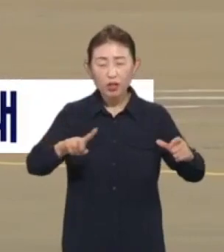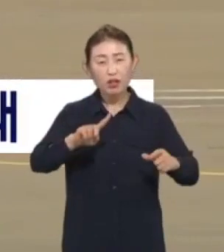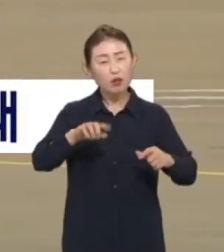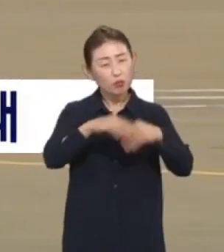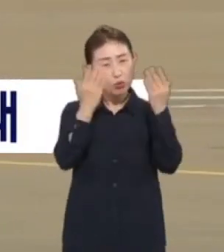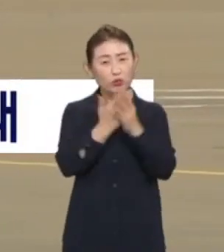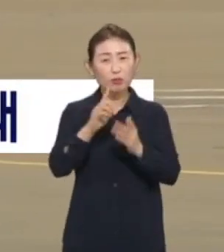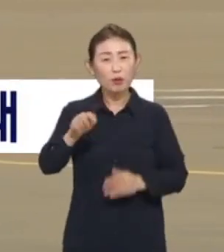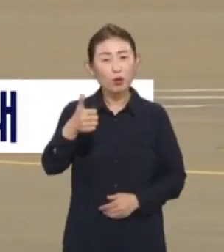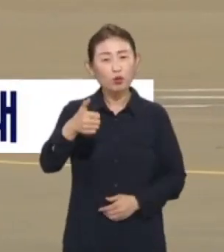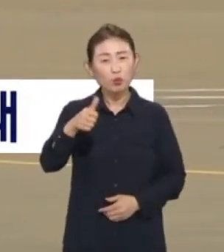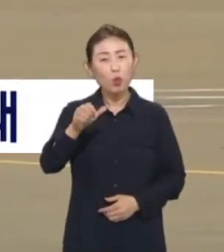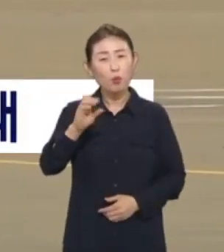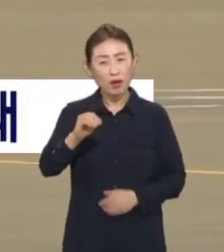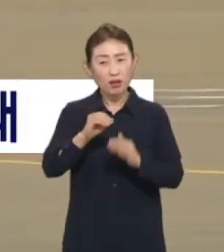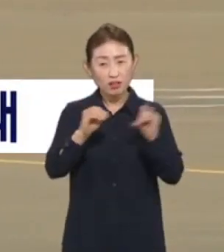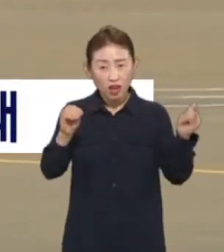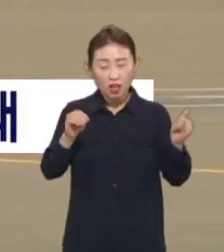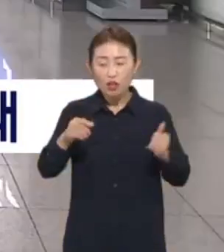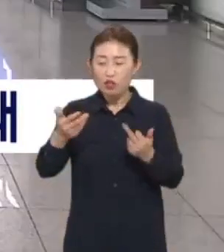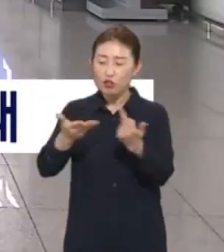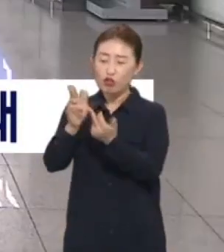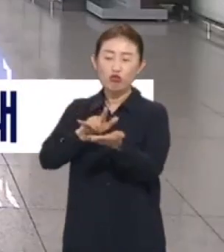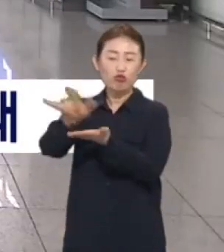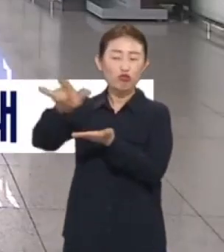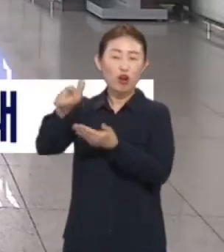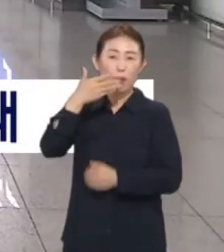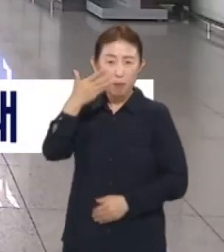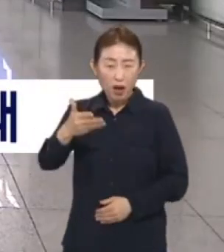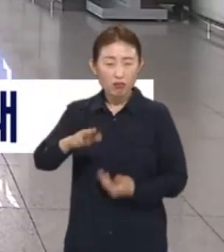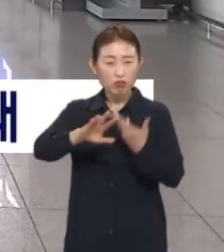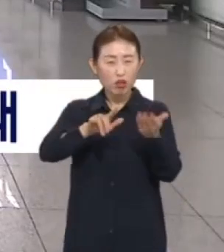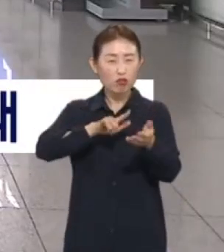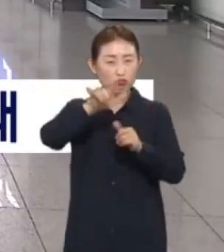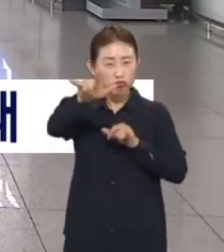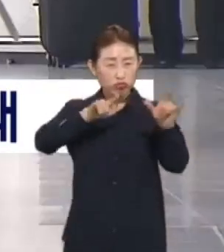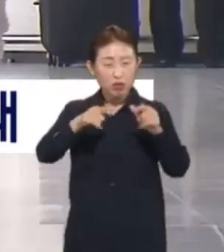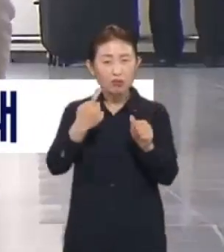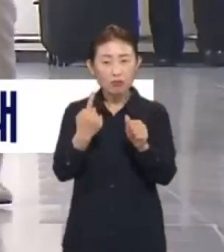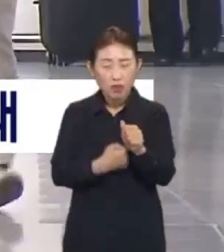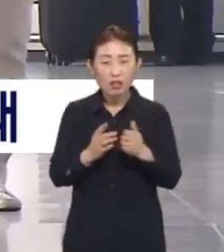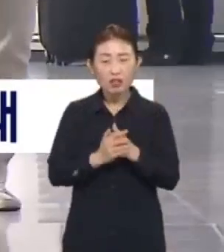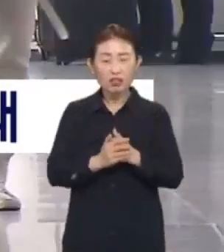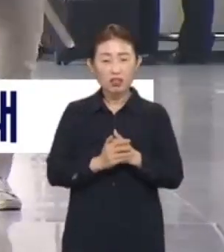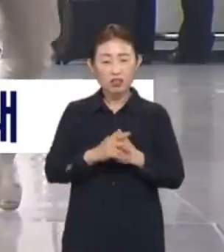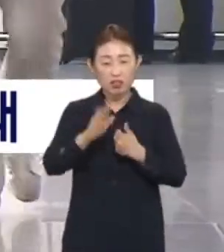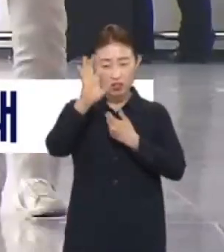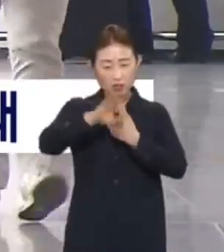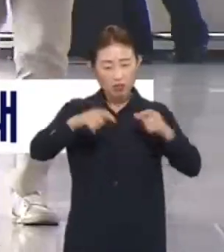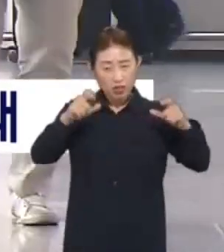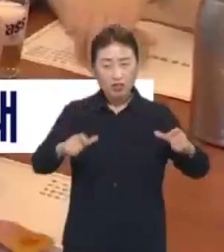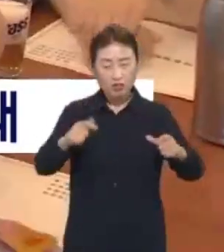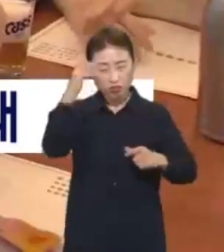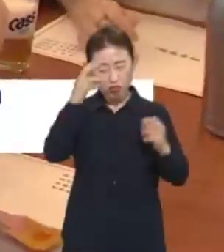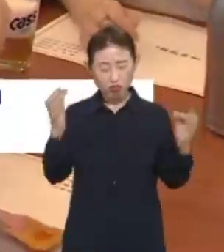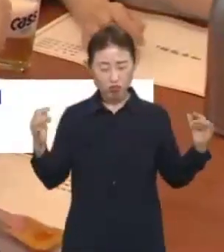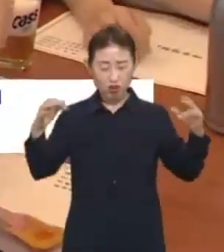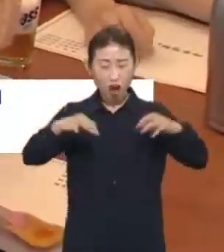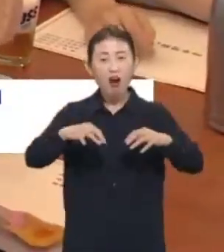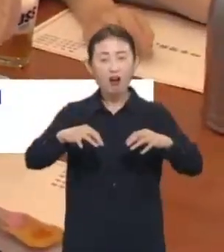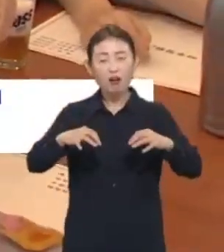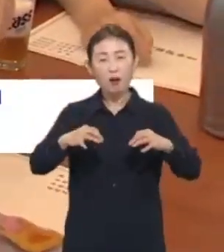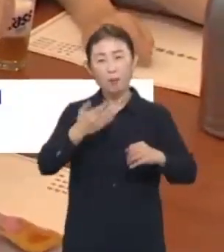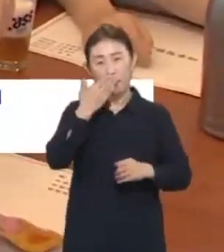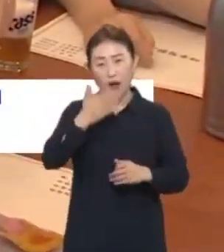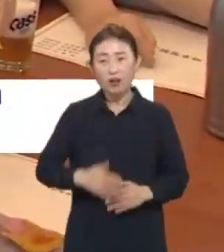155만 명이 제주 등 국내선을 이용하게 되고 국제선까지 확대될 경우 서해안권 글로벌 관광도 기대됩니다.